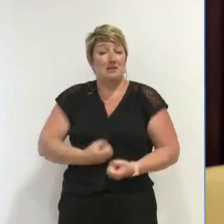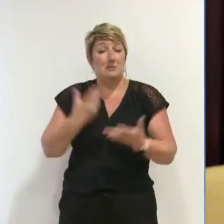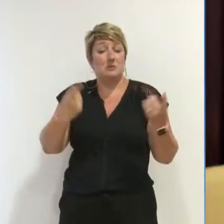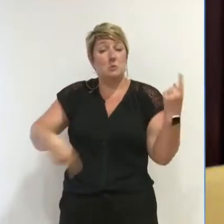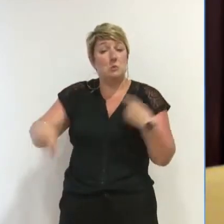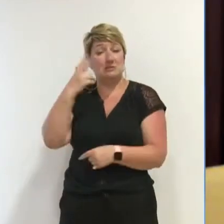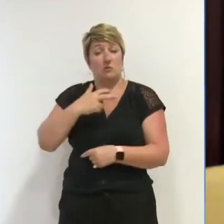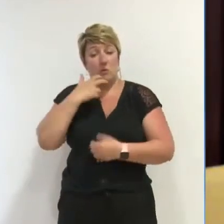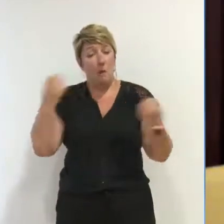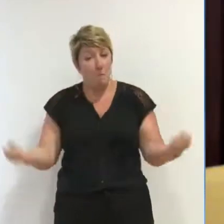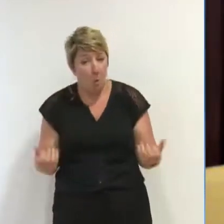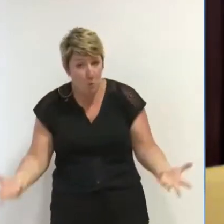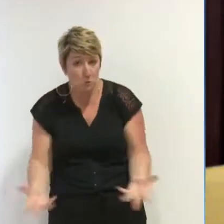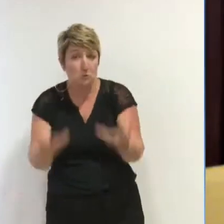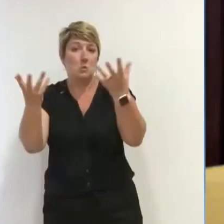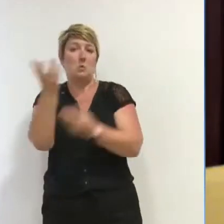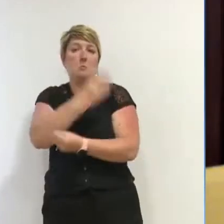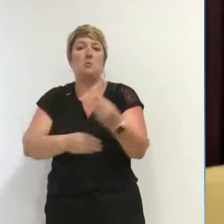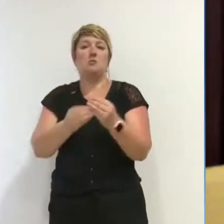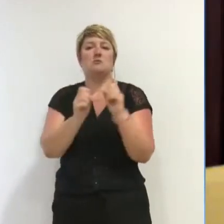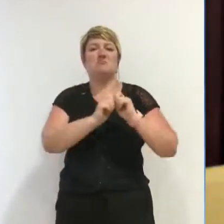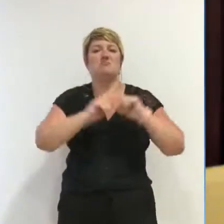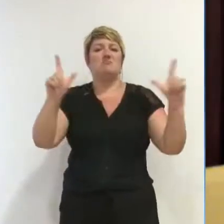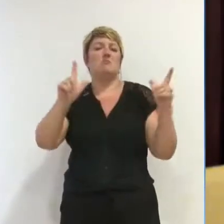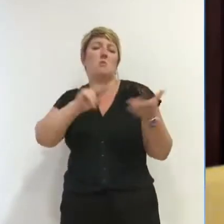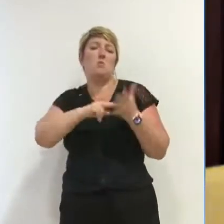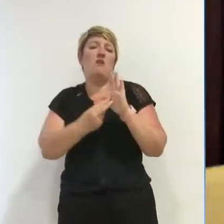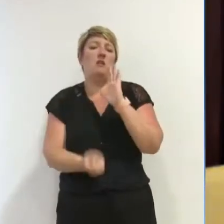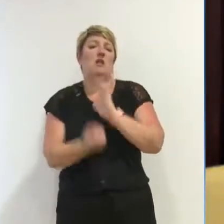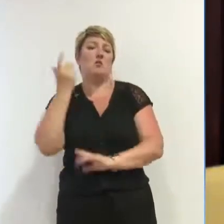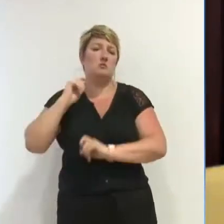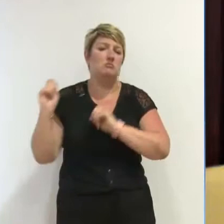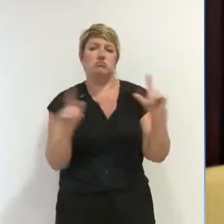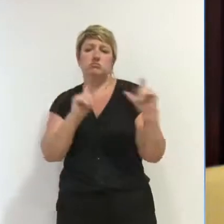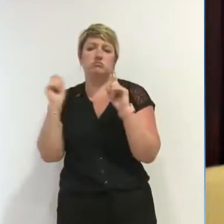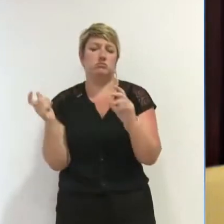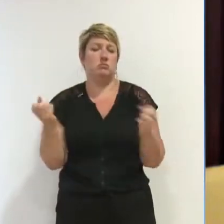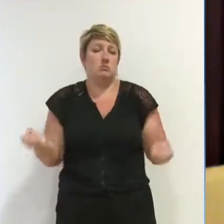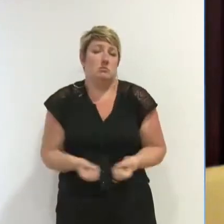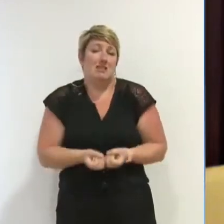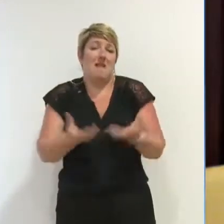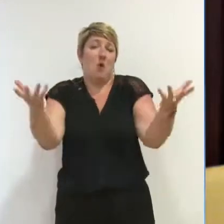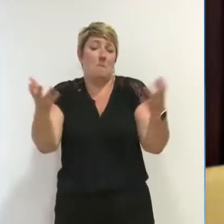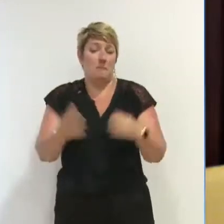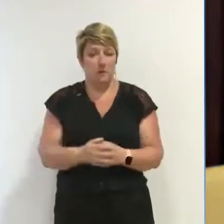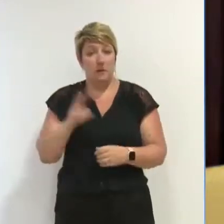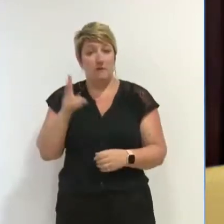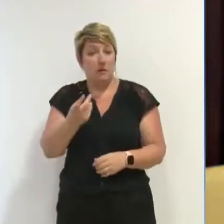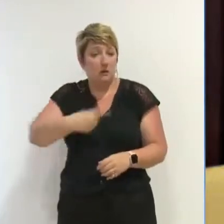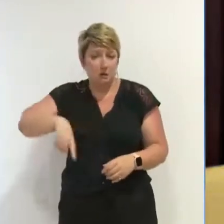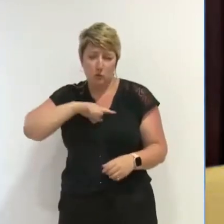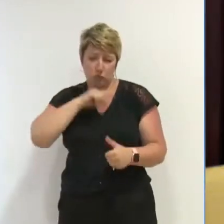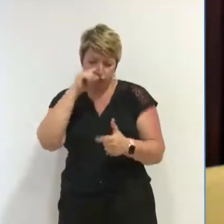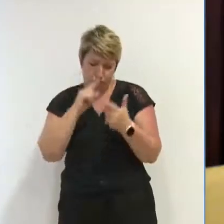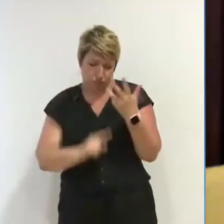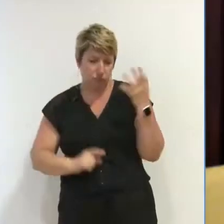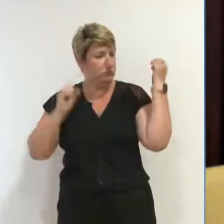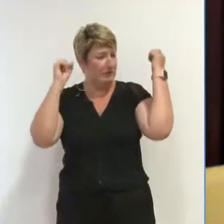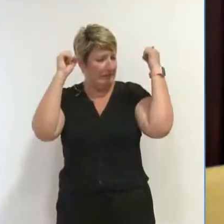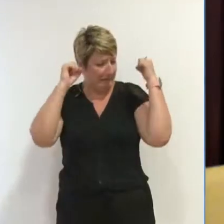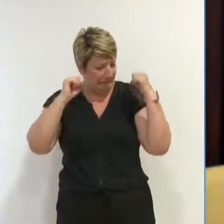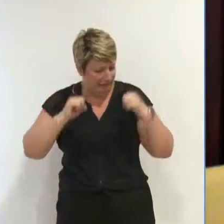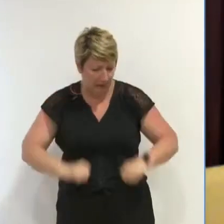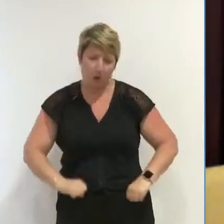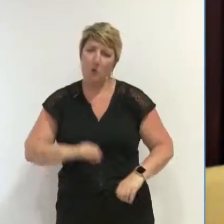et développement des nouvelles technologies d'affichage. Donc là-dessus, nous, on n'a effectivement aucune difficulté. On partage totalement